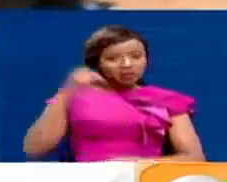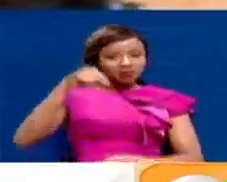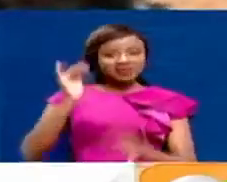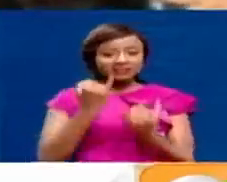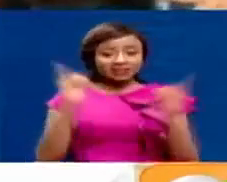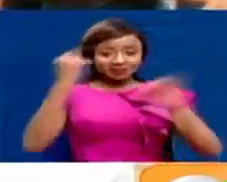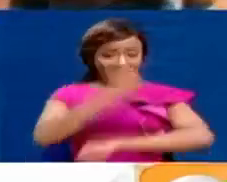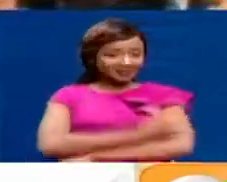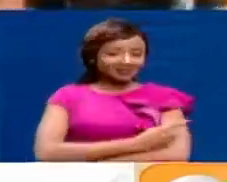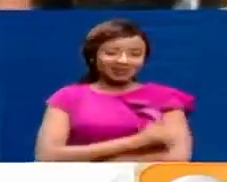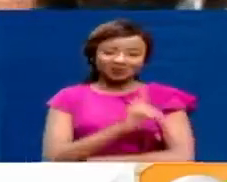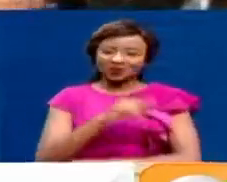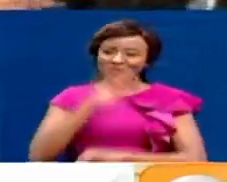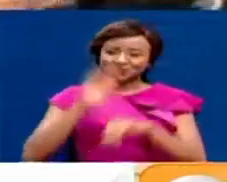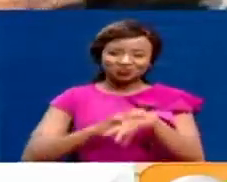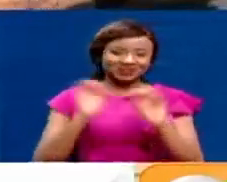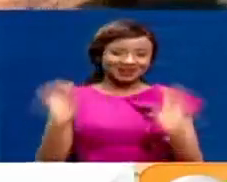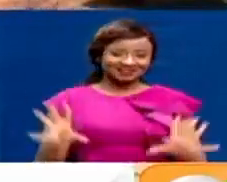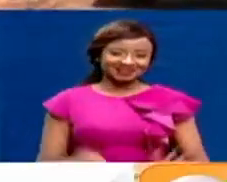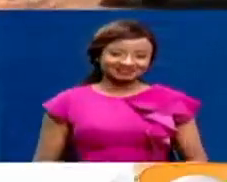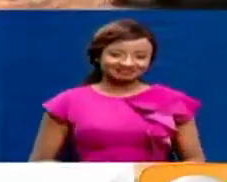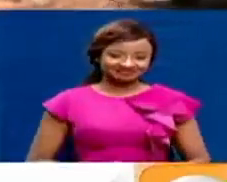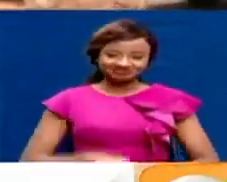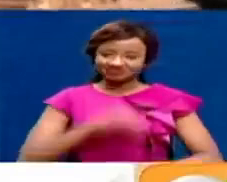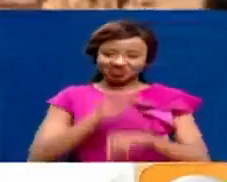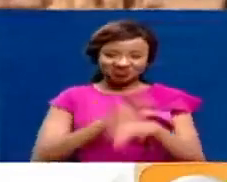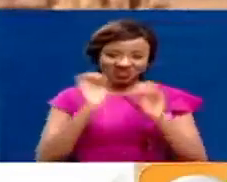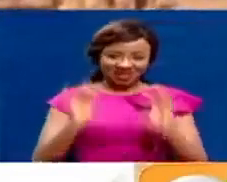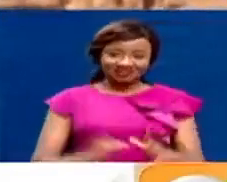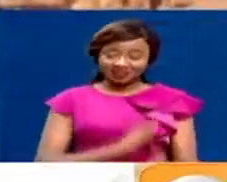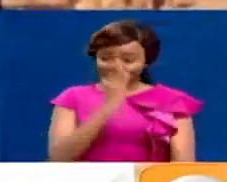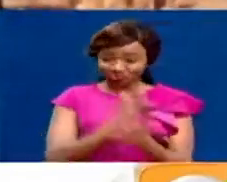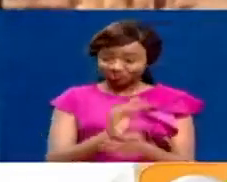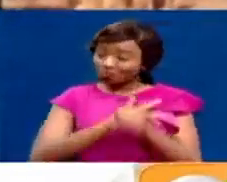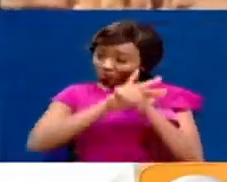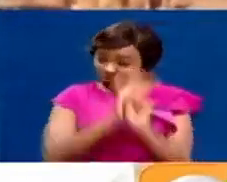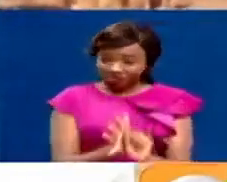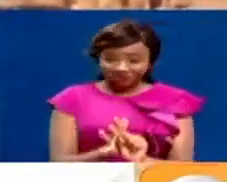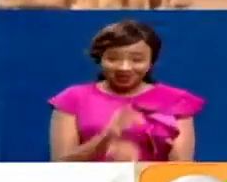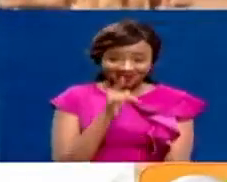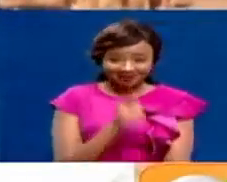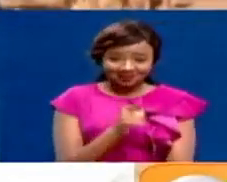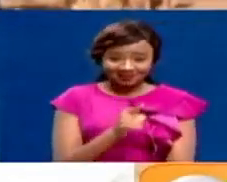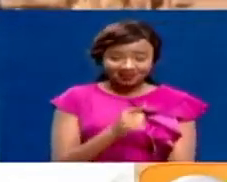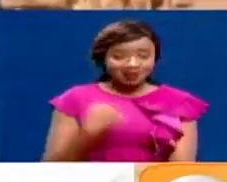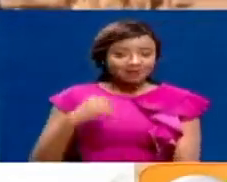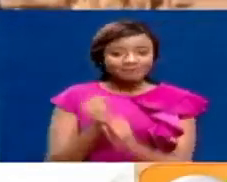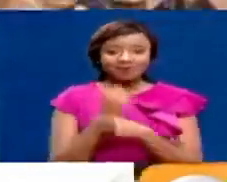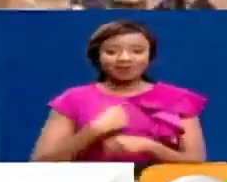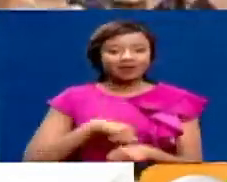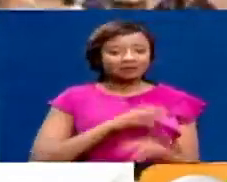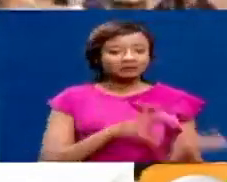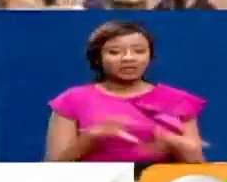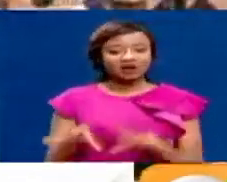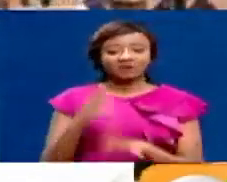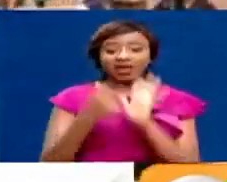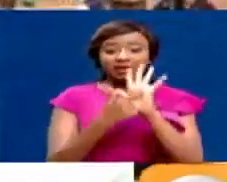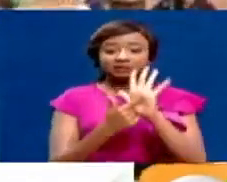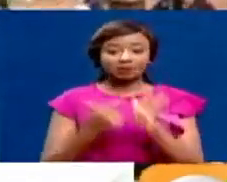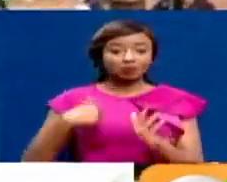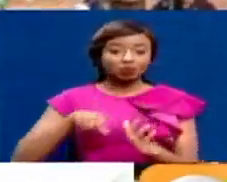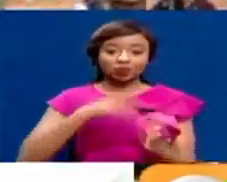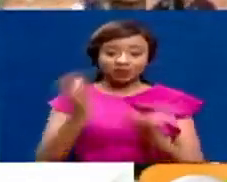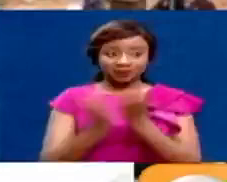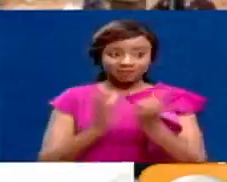Madaraka ni mbaya sana. Kwa maana COVID-19 imetuumiza sana. Kama sisi wafanyakazi wa